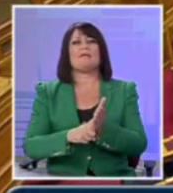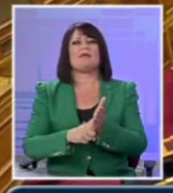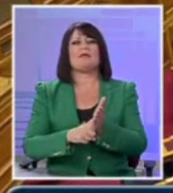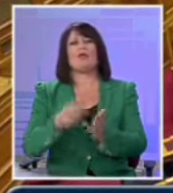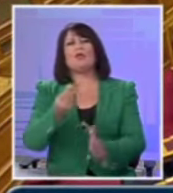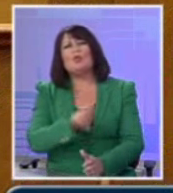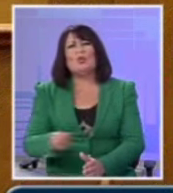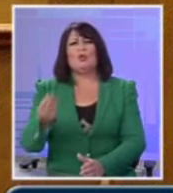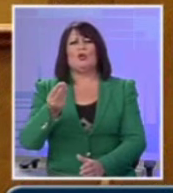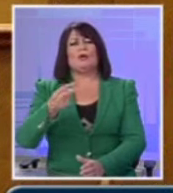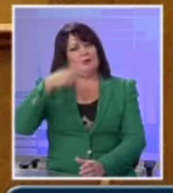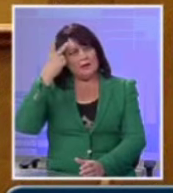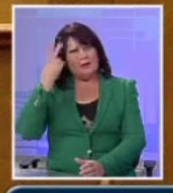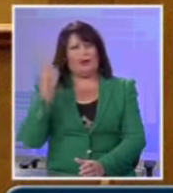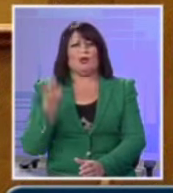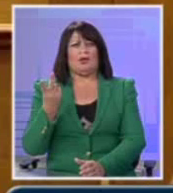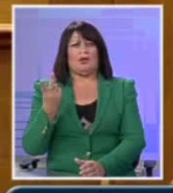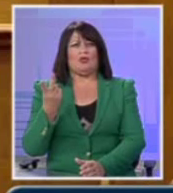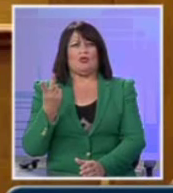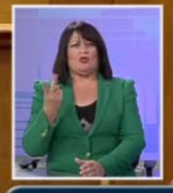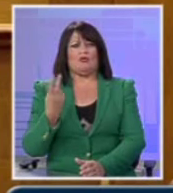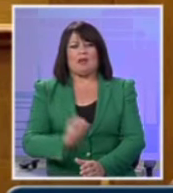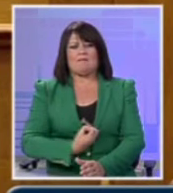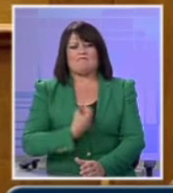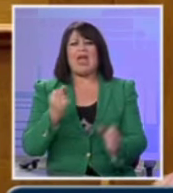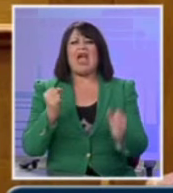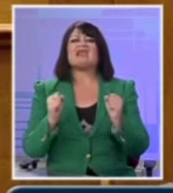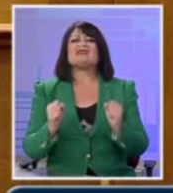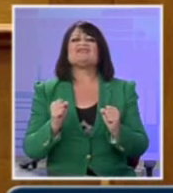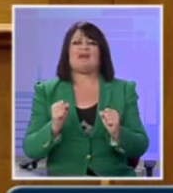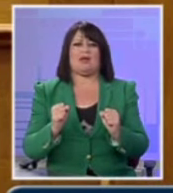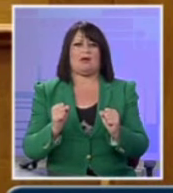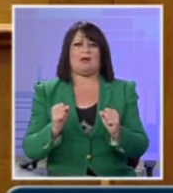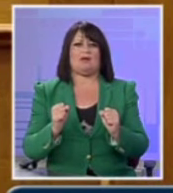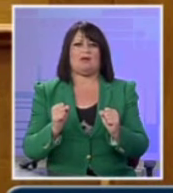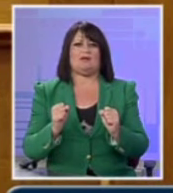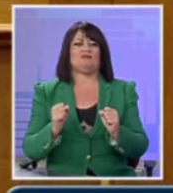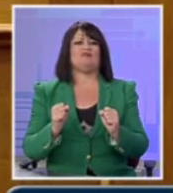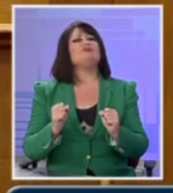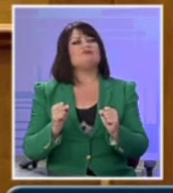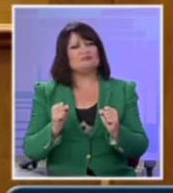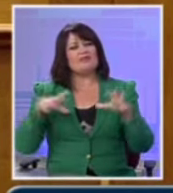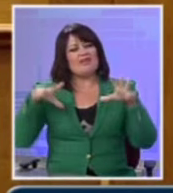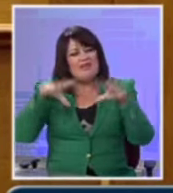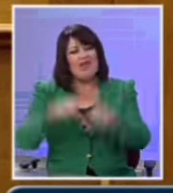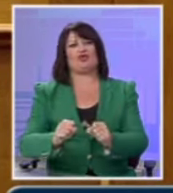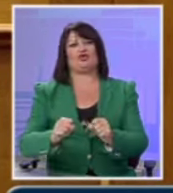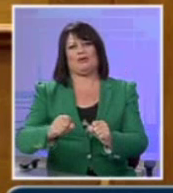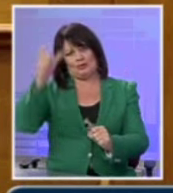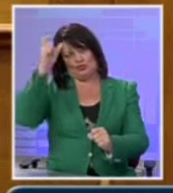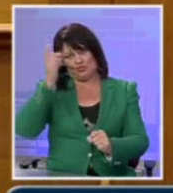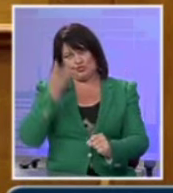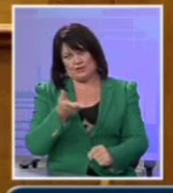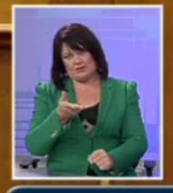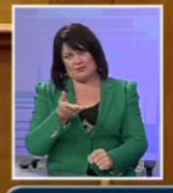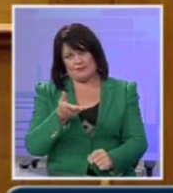ύψιστο δικαίωμα και αίσθημα ασφάλειας απέναντι στις δυνάμεις της κατοχής της Βορείου Κύπρου. Πρέπει